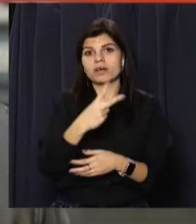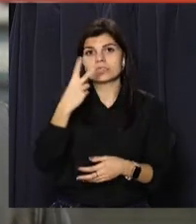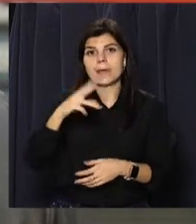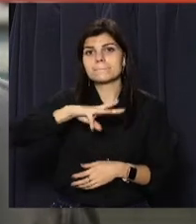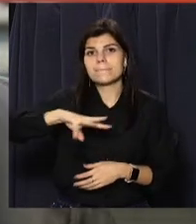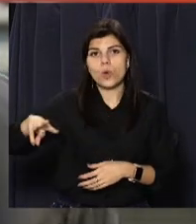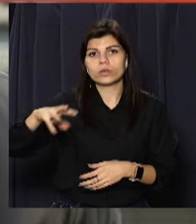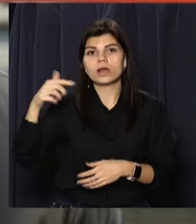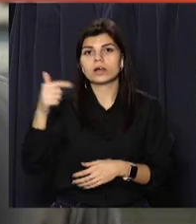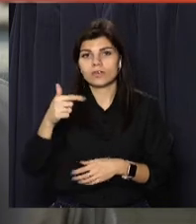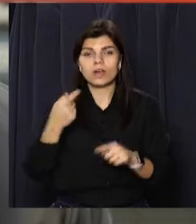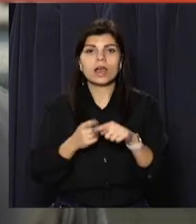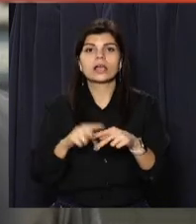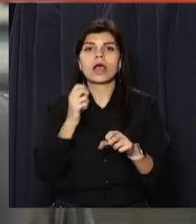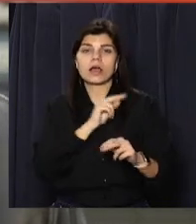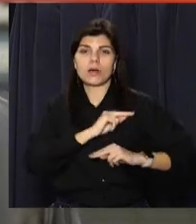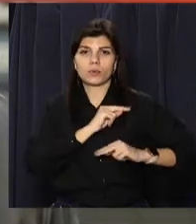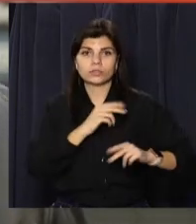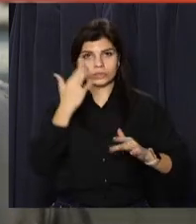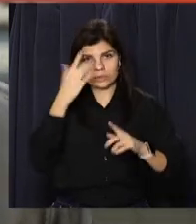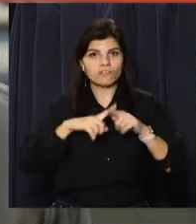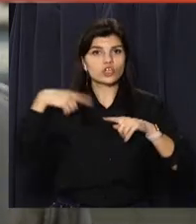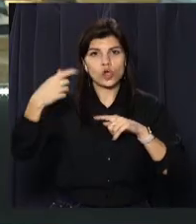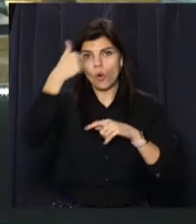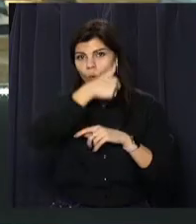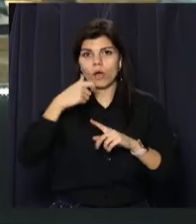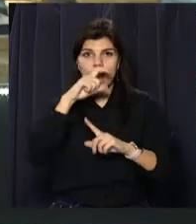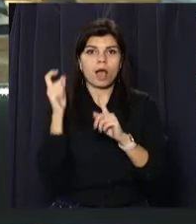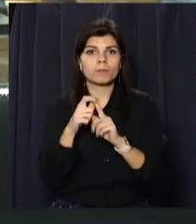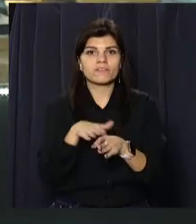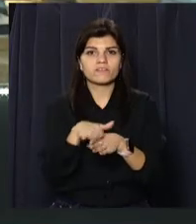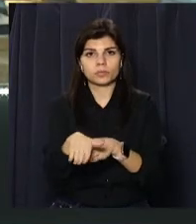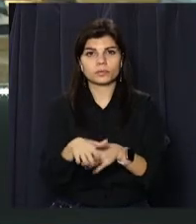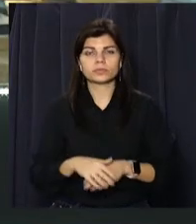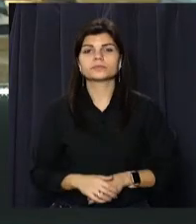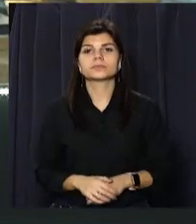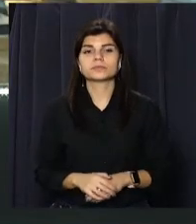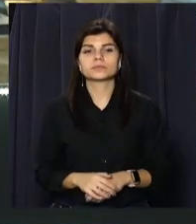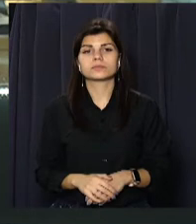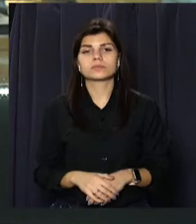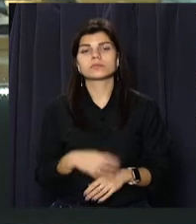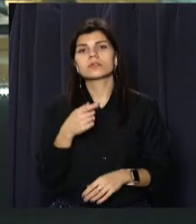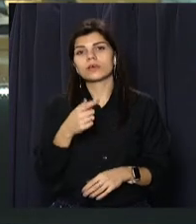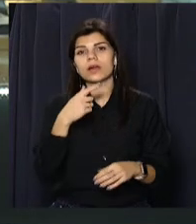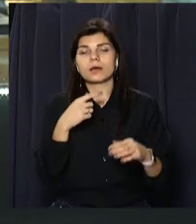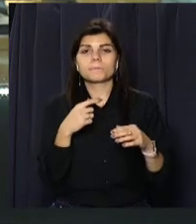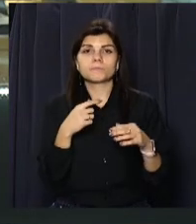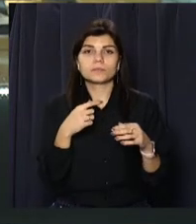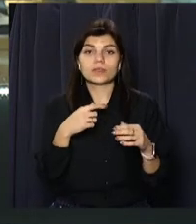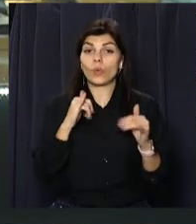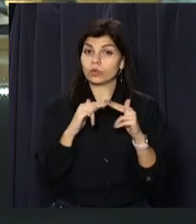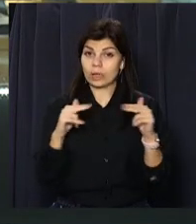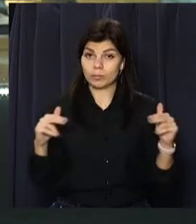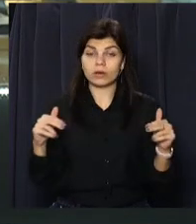миллионов гривен. То есть все работы мы планируем завершить в следующем году. На кону майже 50 мільйонів гривень. У